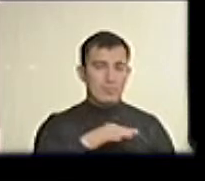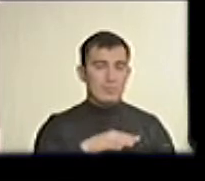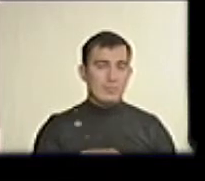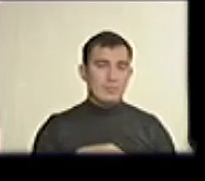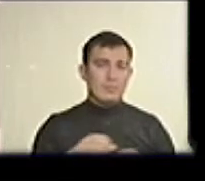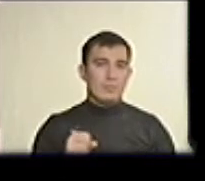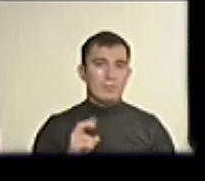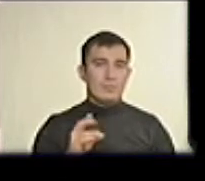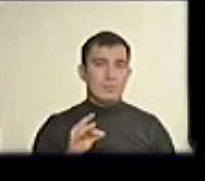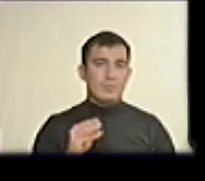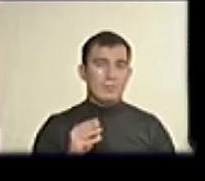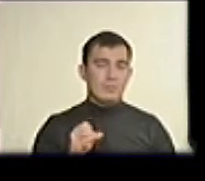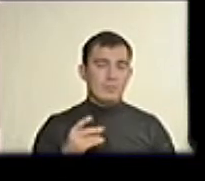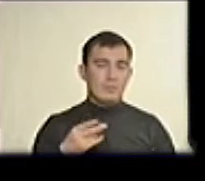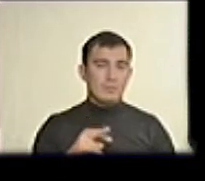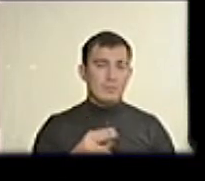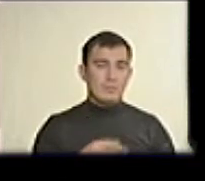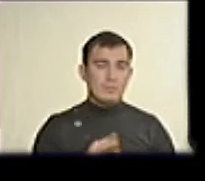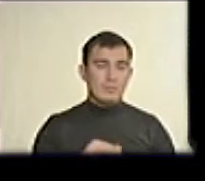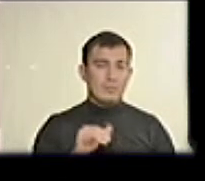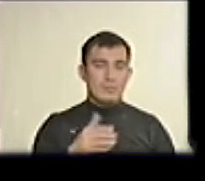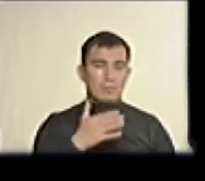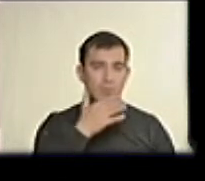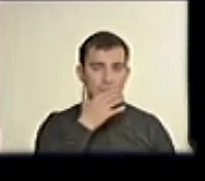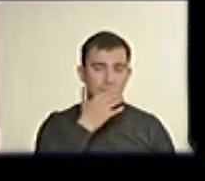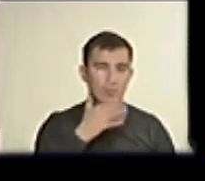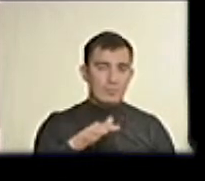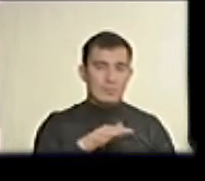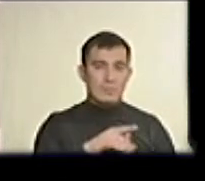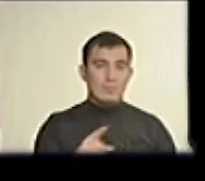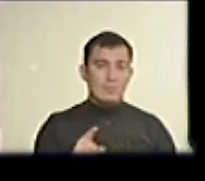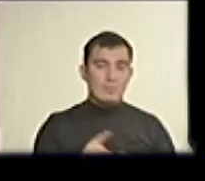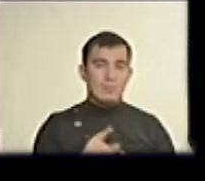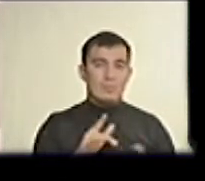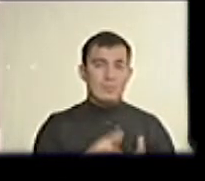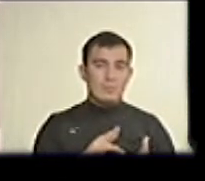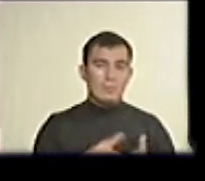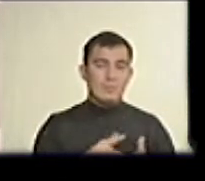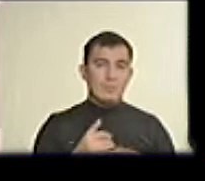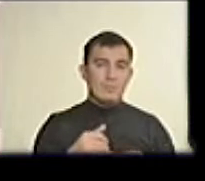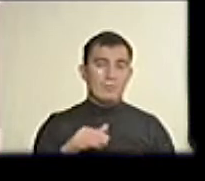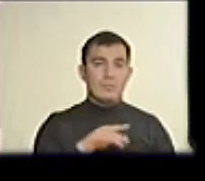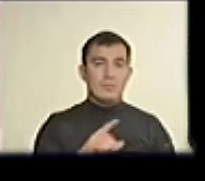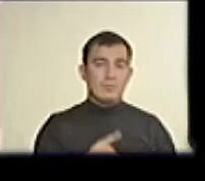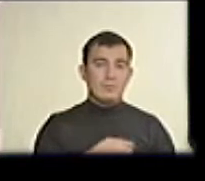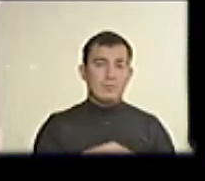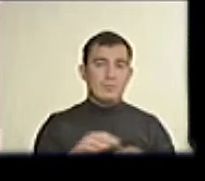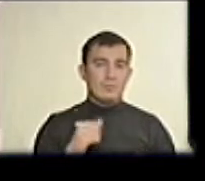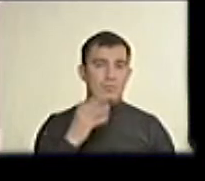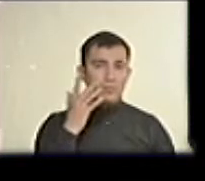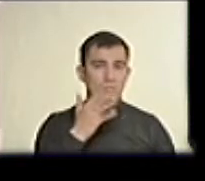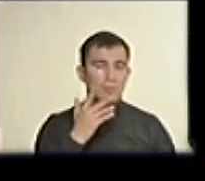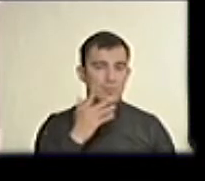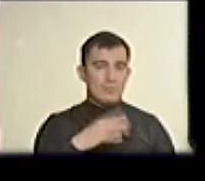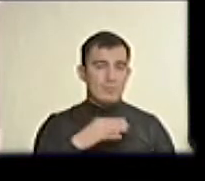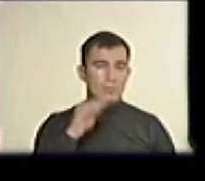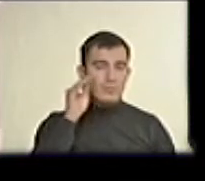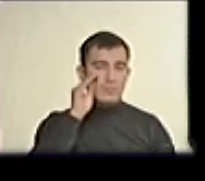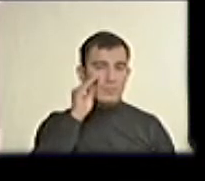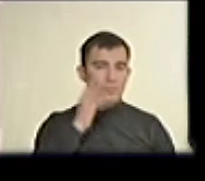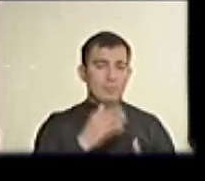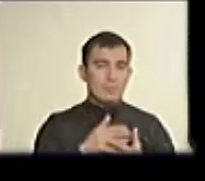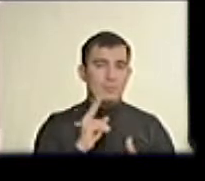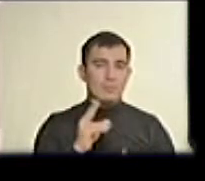Buyuk Britaniya endi Afg'oniston orqali O'rta Osiyoni ham egallashga harakat qila boshlaydi. Bu paytda esa Turkiya bilan o'sha